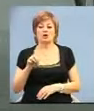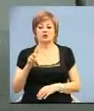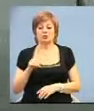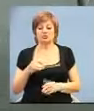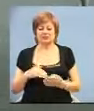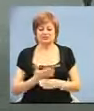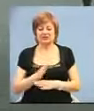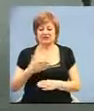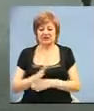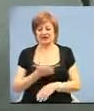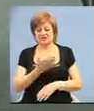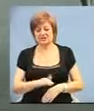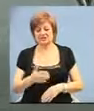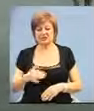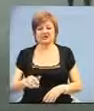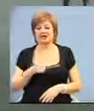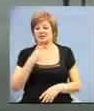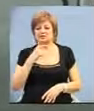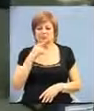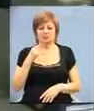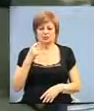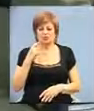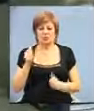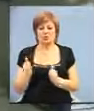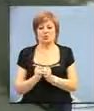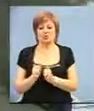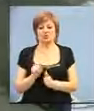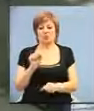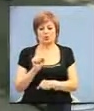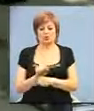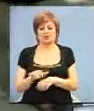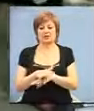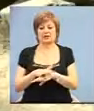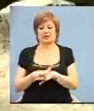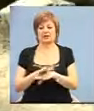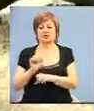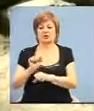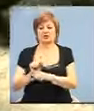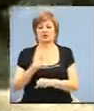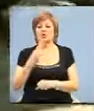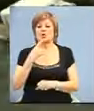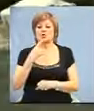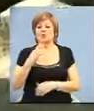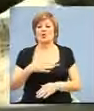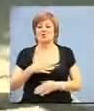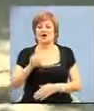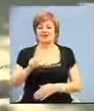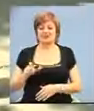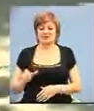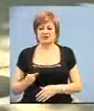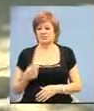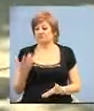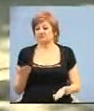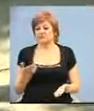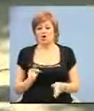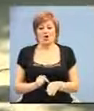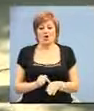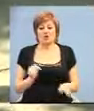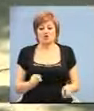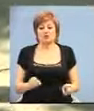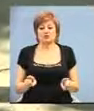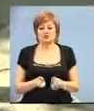і вибоїни на місці найбільшого скупчення натовпу поблизу зупинки громадського транспорту випробували активісти. Ощущение такое,